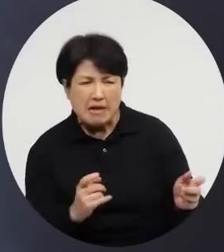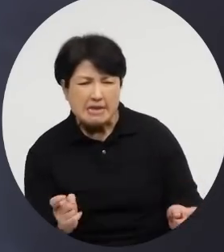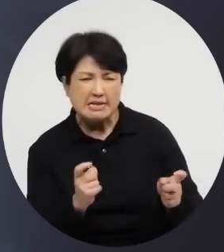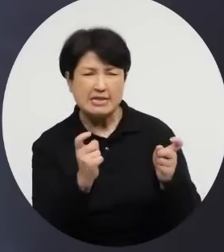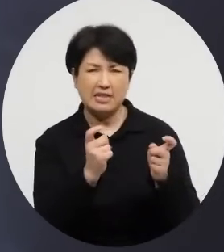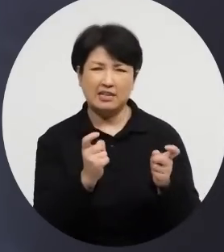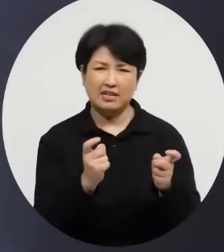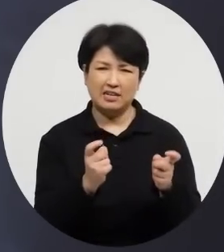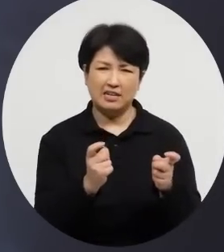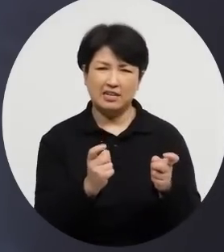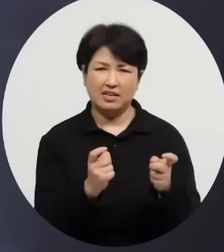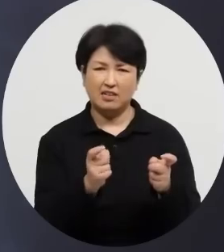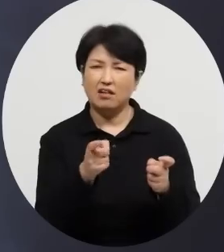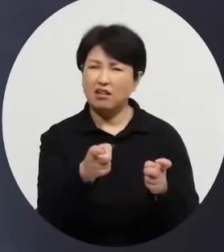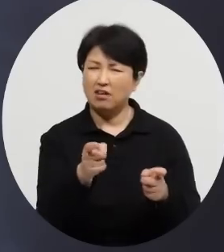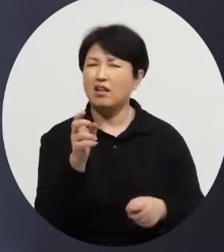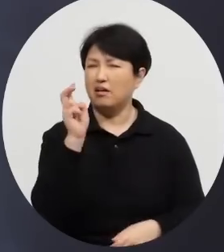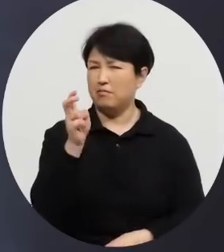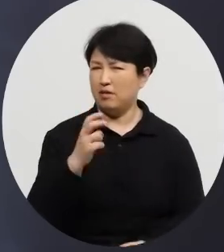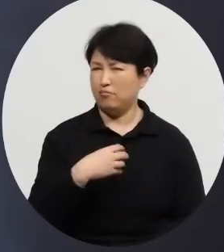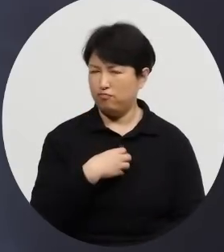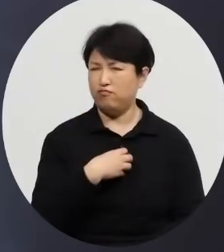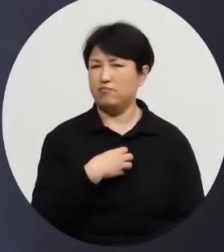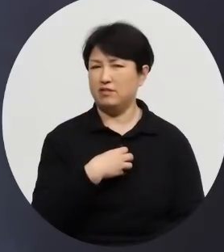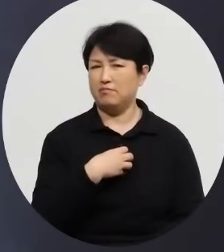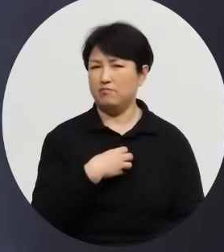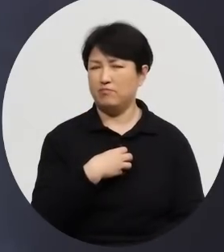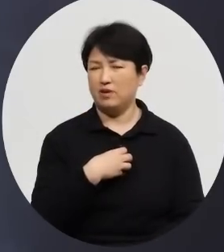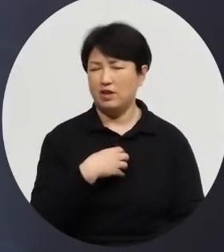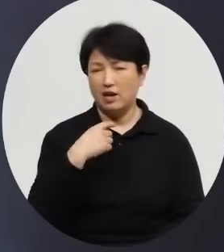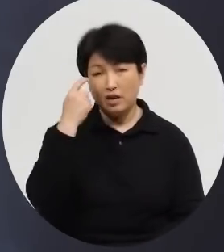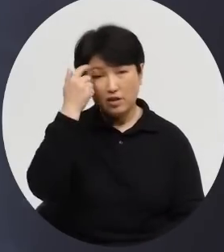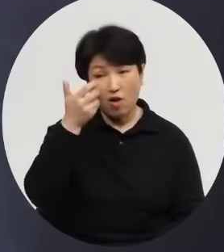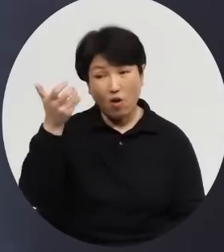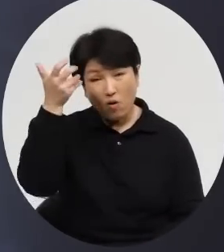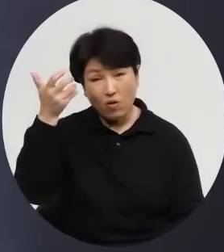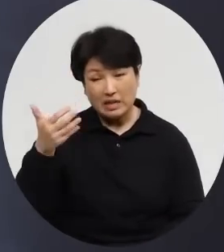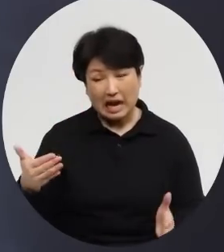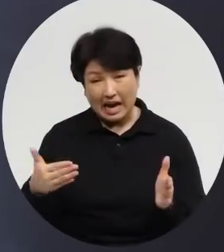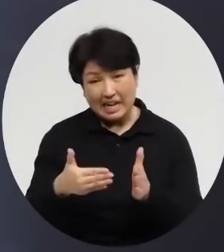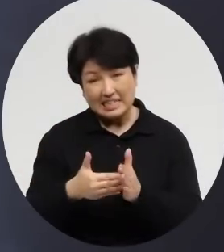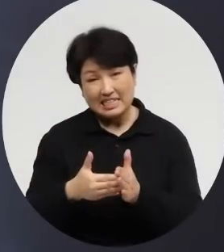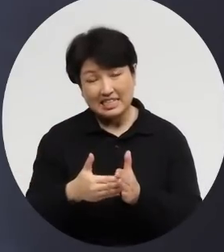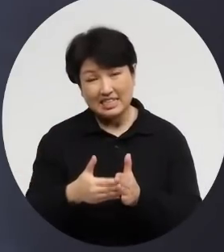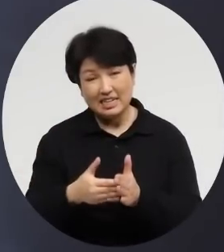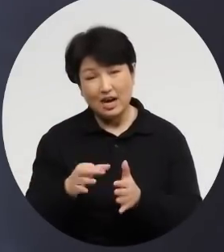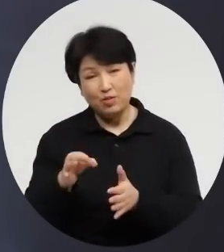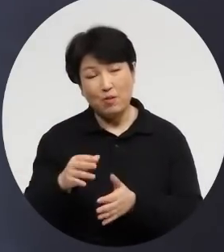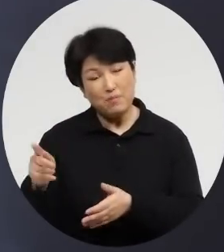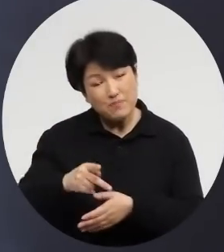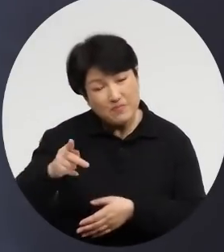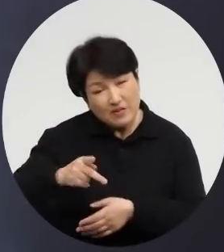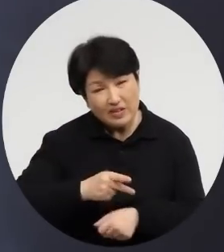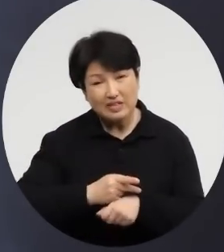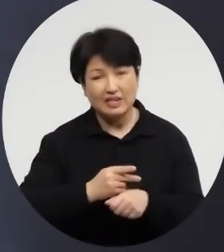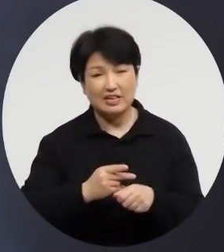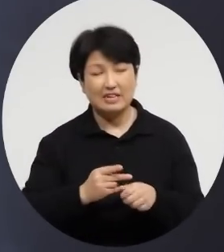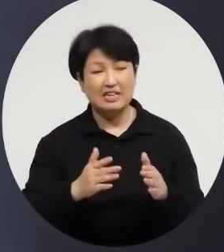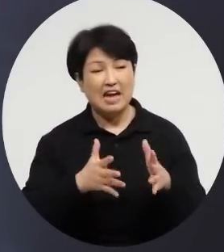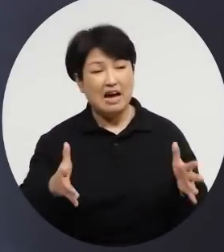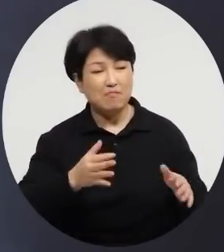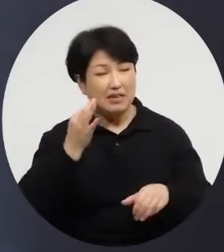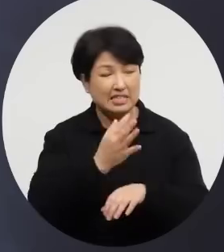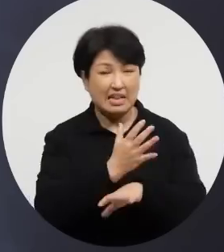싸우고 이런 일이 생길 위험이 있어요. 다 영끌이라 해가 막돈 끌어박아가 막 아파트 사고 넓히고 미국에서도